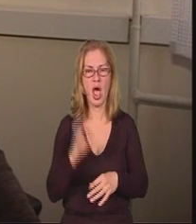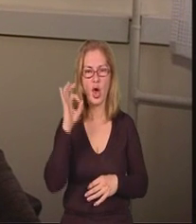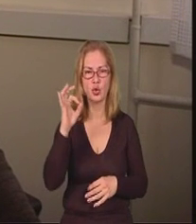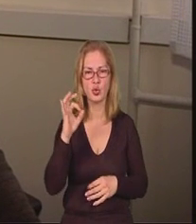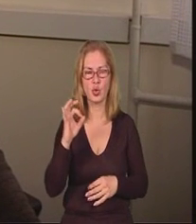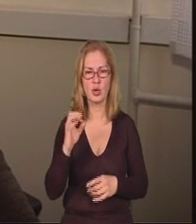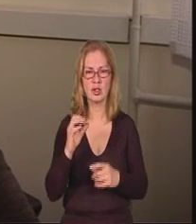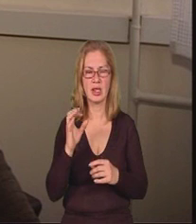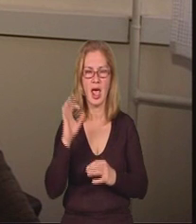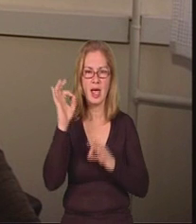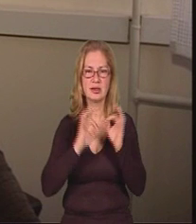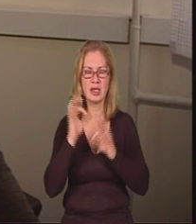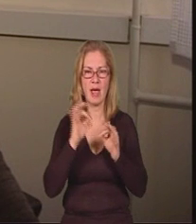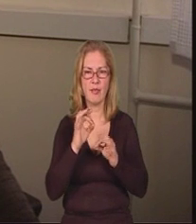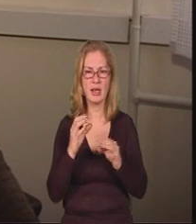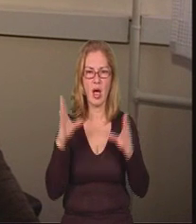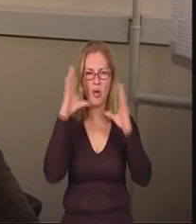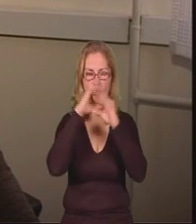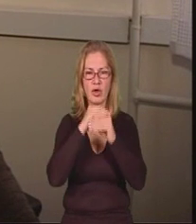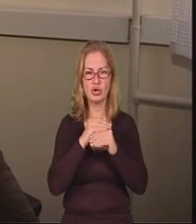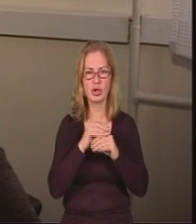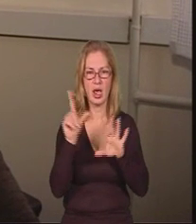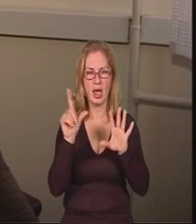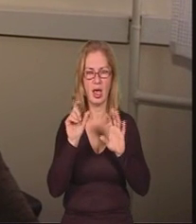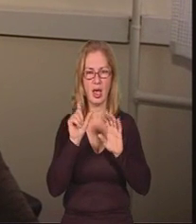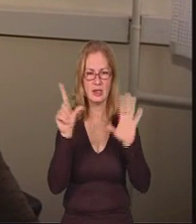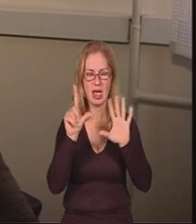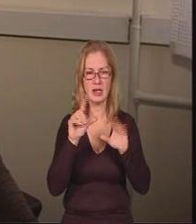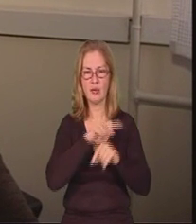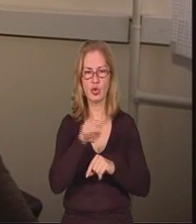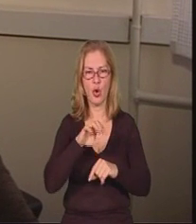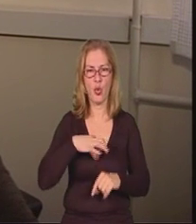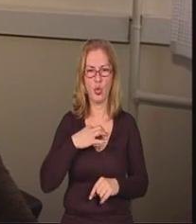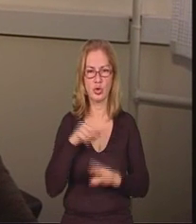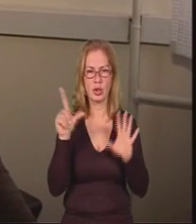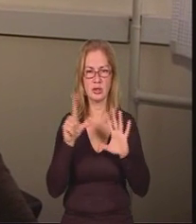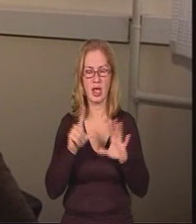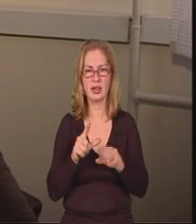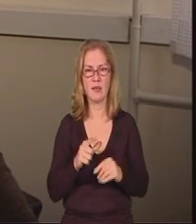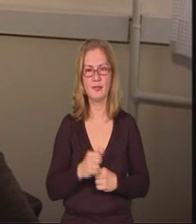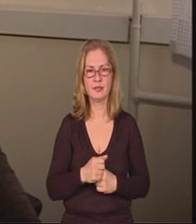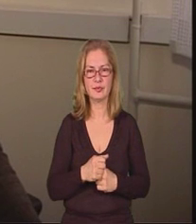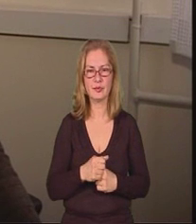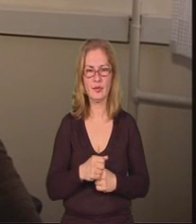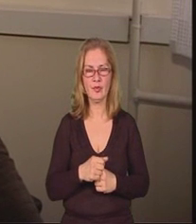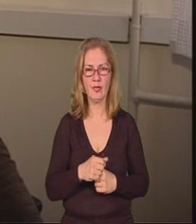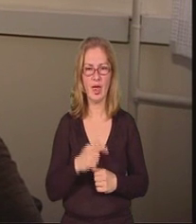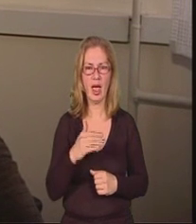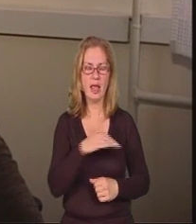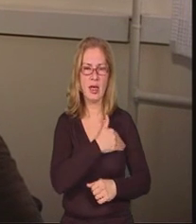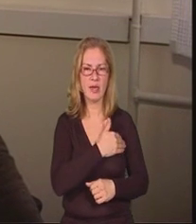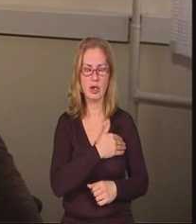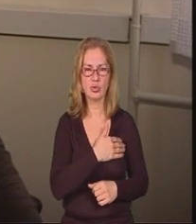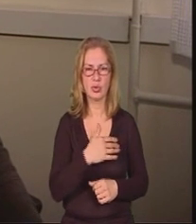i redovni nulti stepen sa dežurstvom od 19 časova uveče do 7 časova ujutro. Budući da su temperature